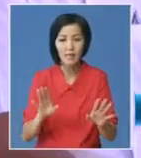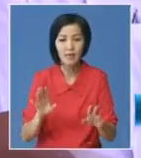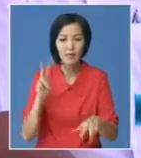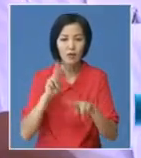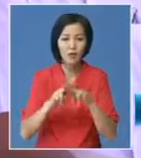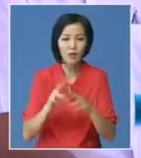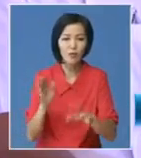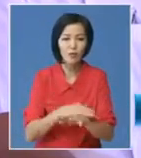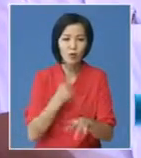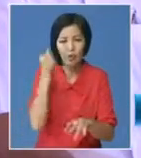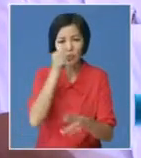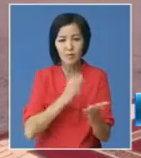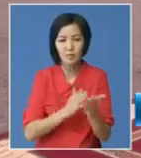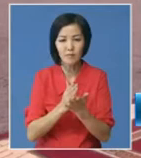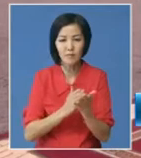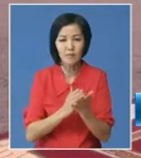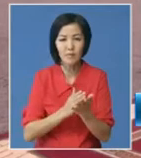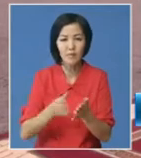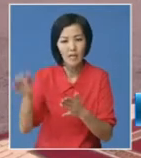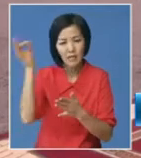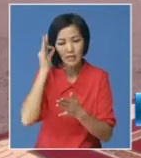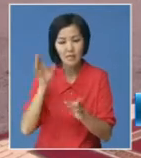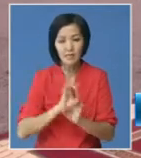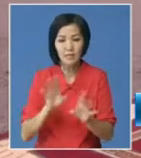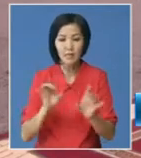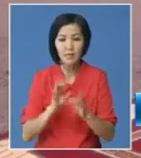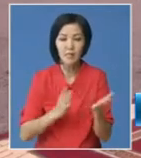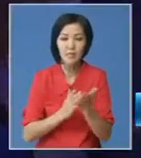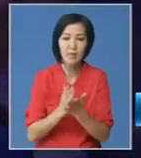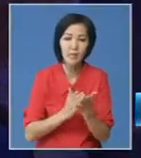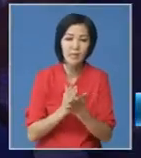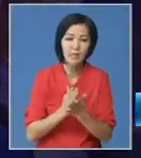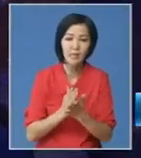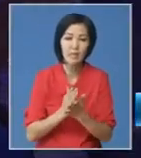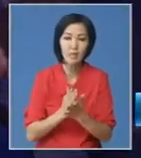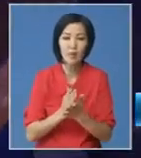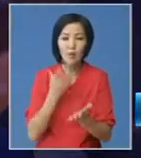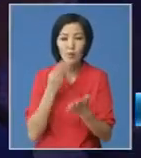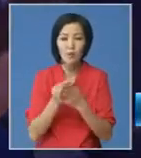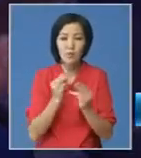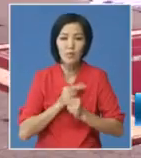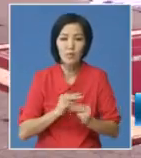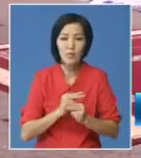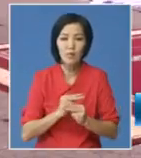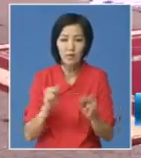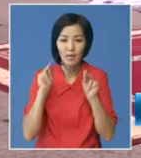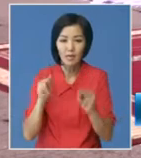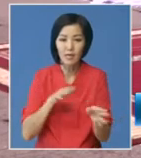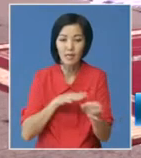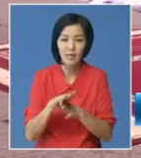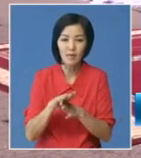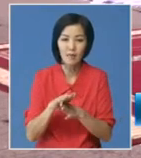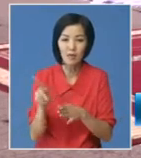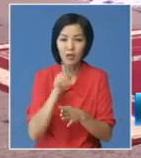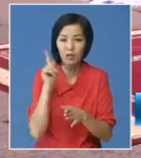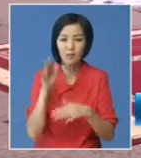еткен қызметкерлер естеліктермен бөлісті. Сала ардагерлерімен міндетін адал өтеп жүрген жас қызметкерлер марапатталды. Көпшілік үшін